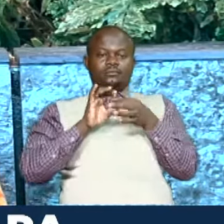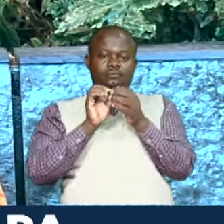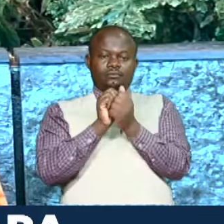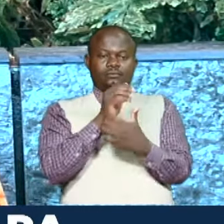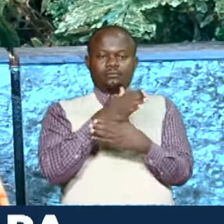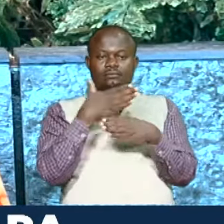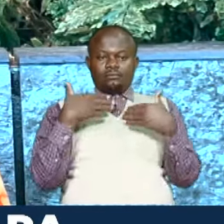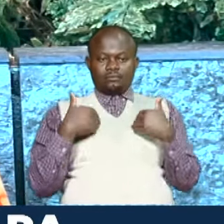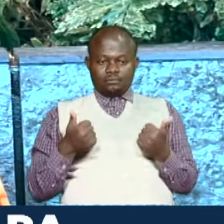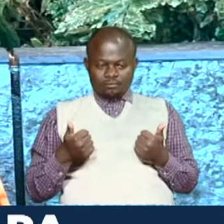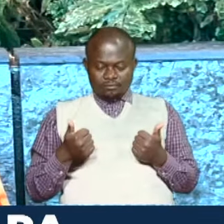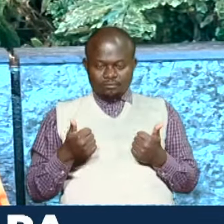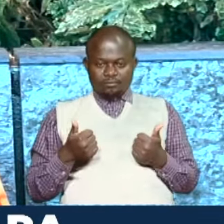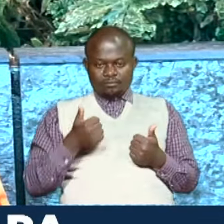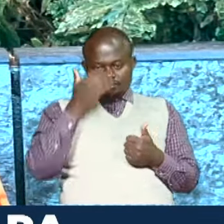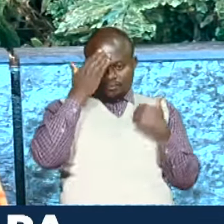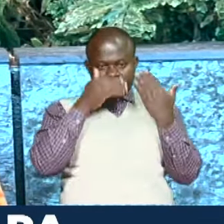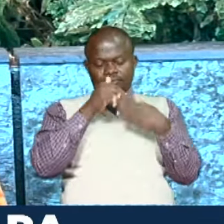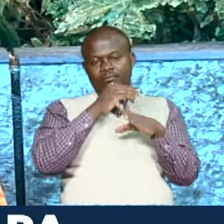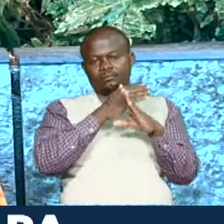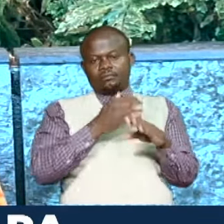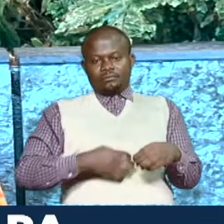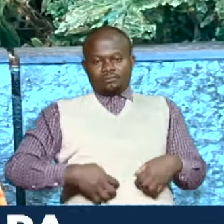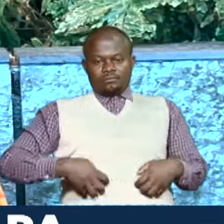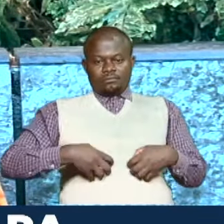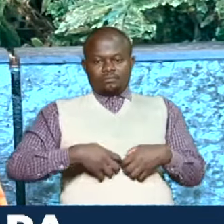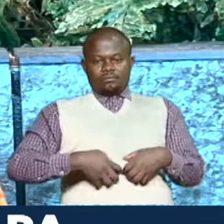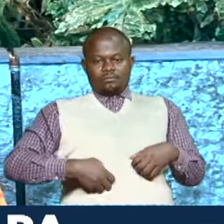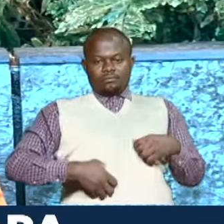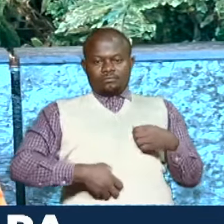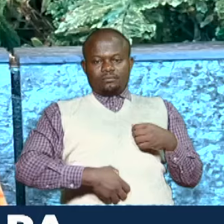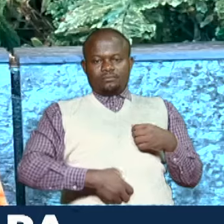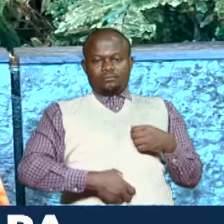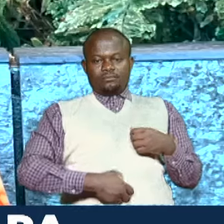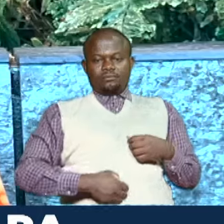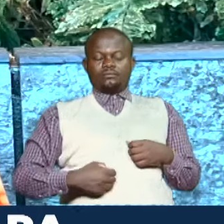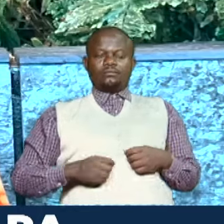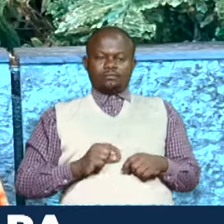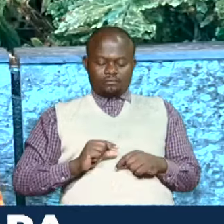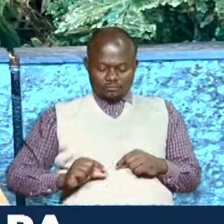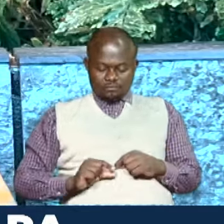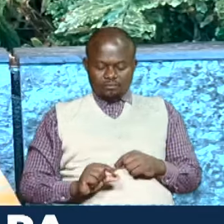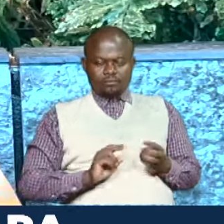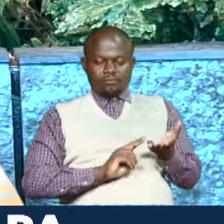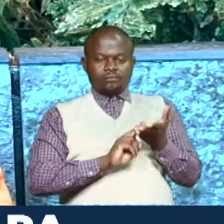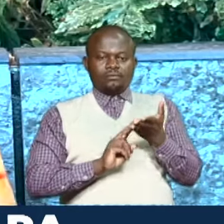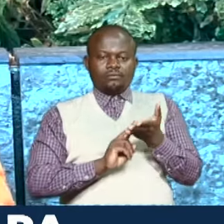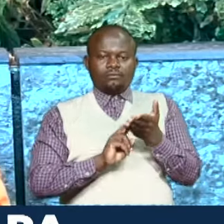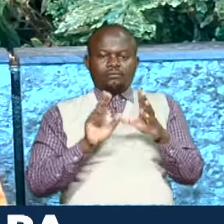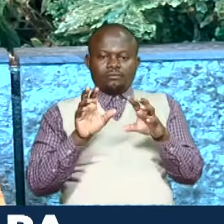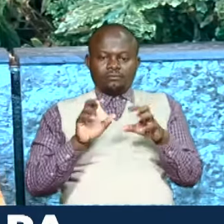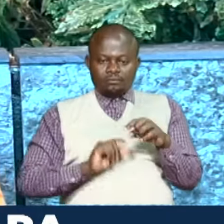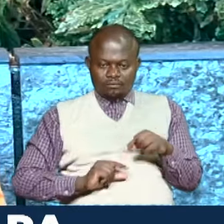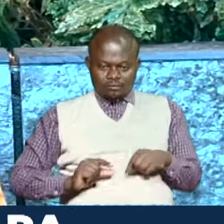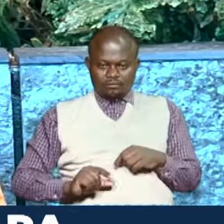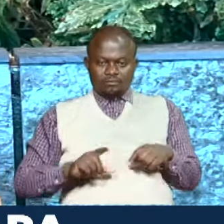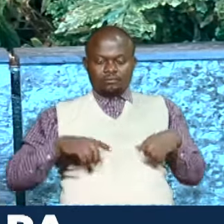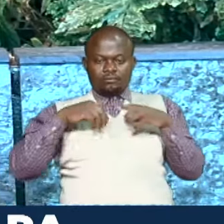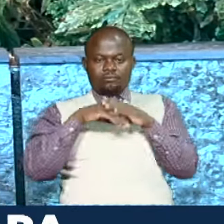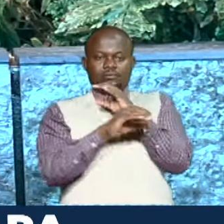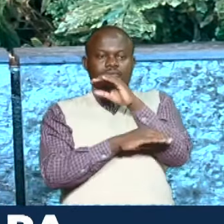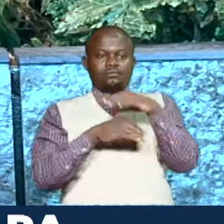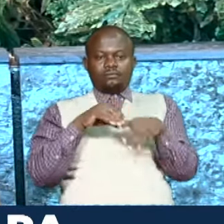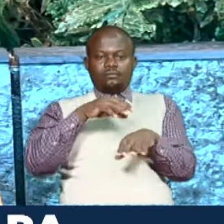Minisiteri y'Ubuzima kurwanya kanseri y'inkondo y'umura bakoresheje ikoranabuhanga. Iyo kampani ikaba iba mu gihugu cya Suede ariko